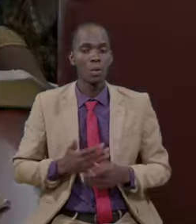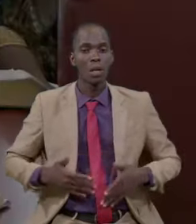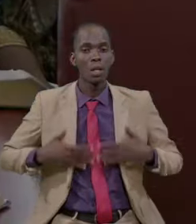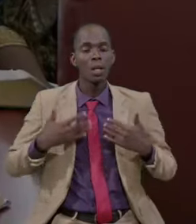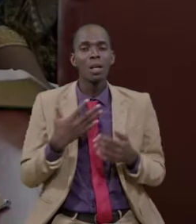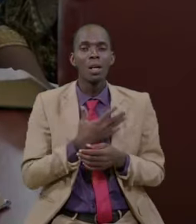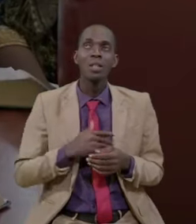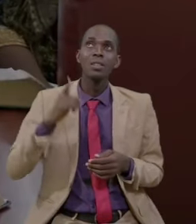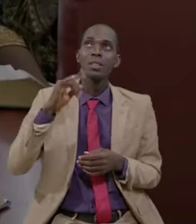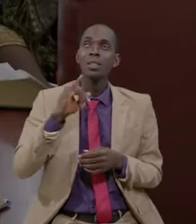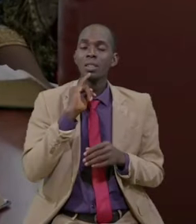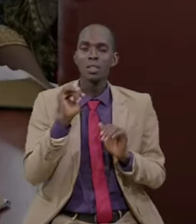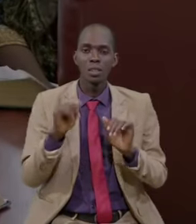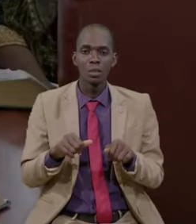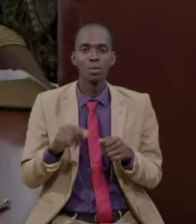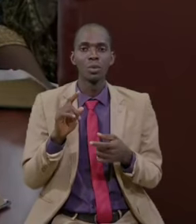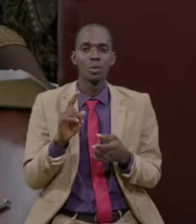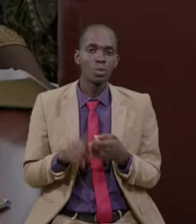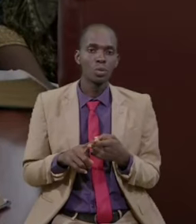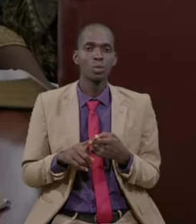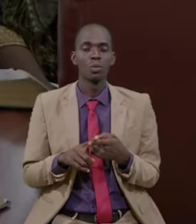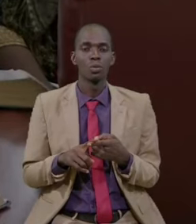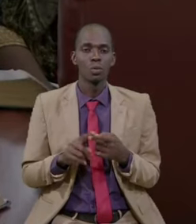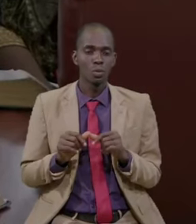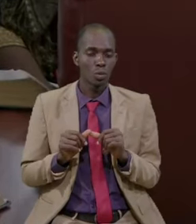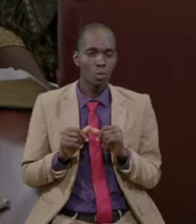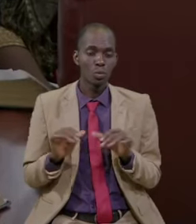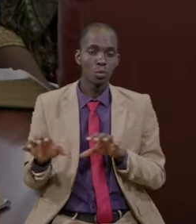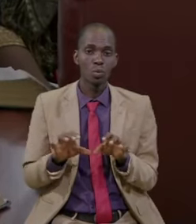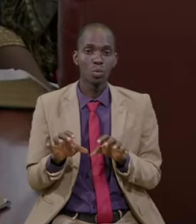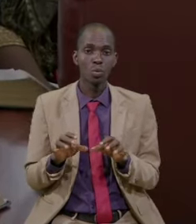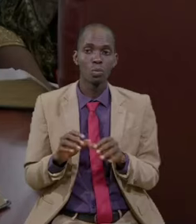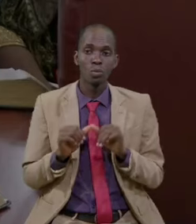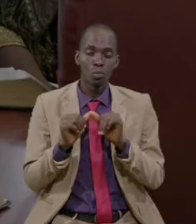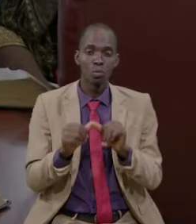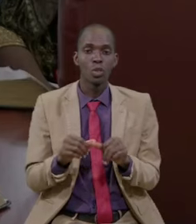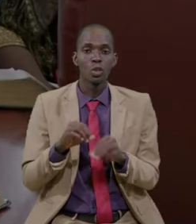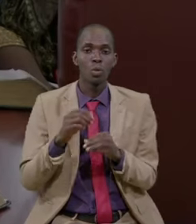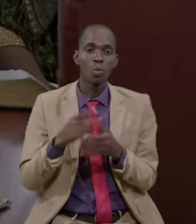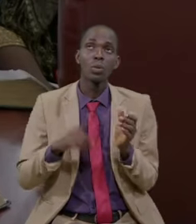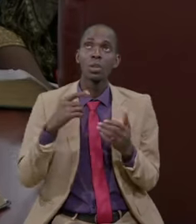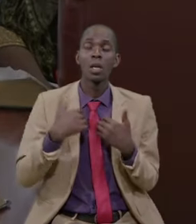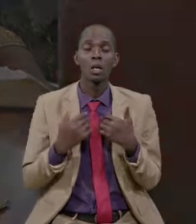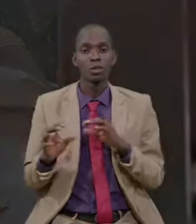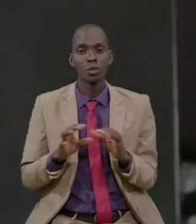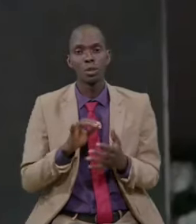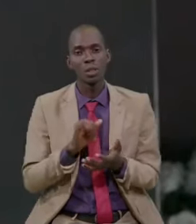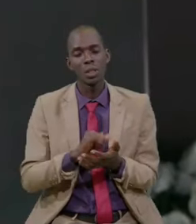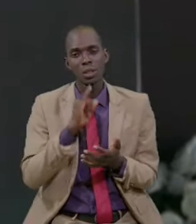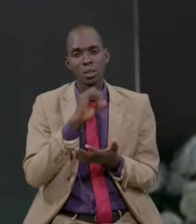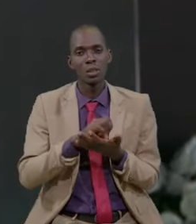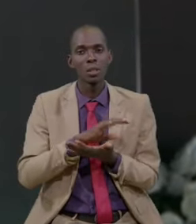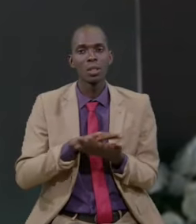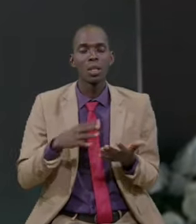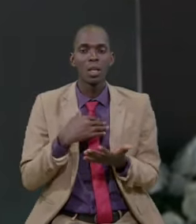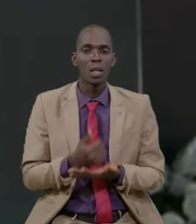capable de maintenir ce qu'il a fait. Ça, c'est la sanctification. Et nous allons aider l'Église à avoir